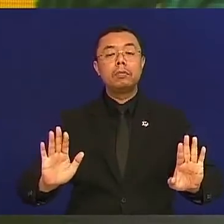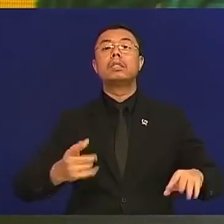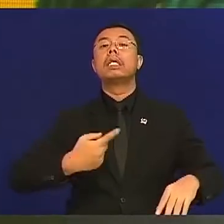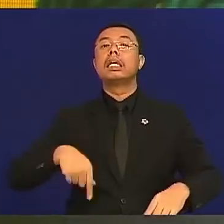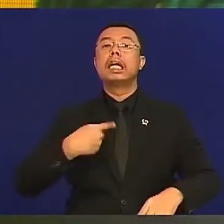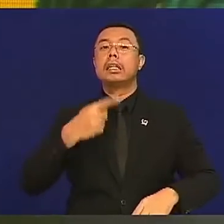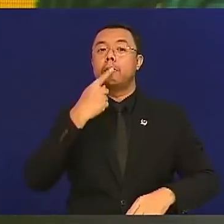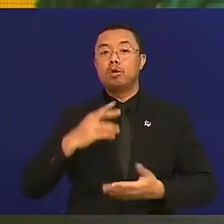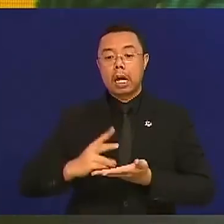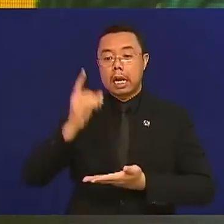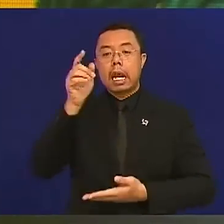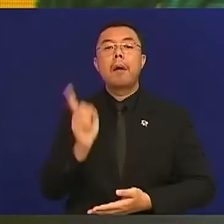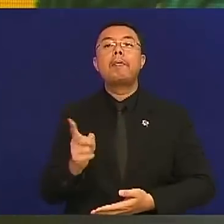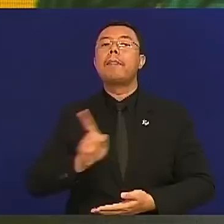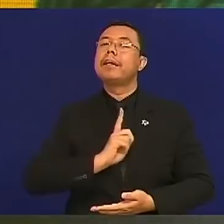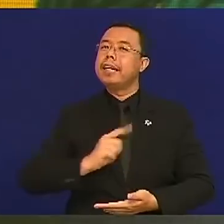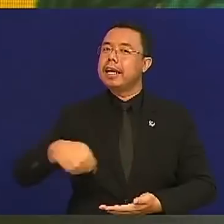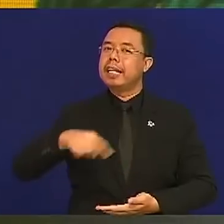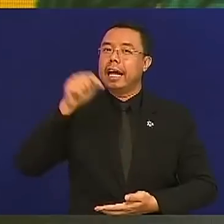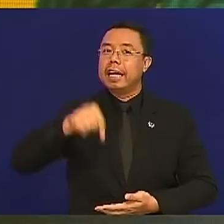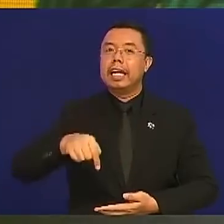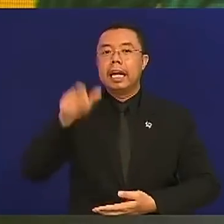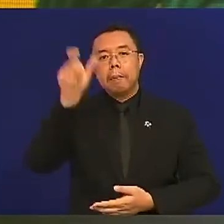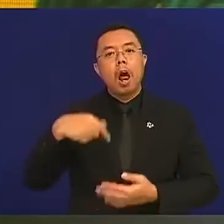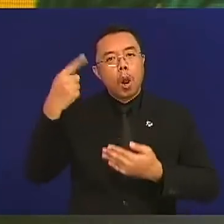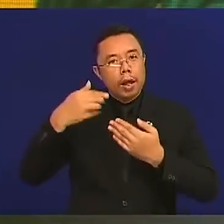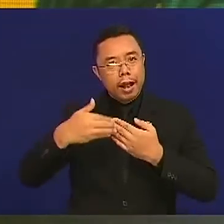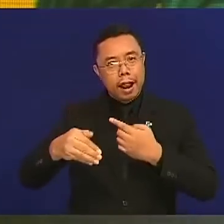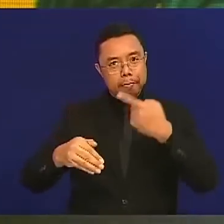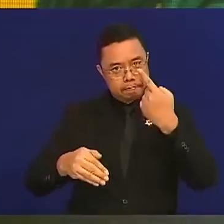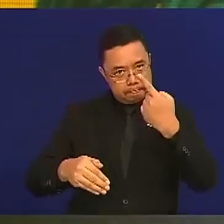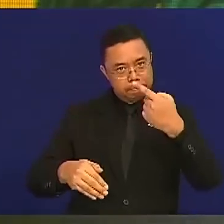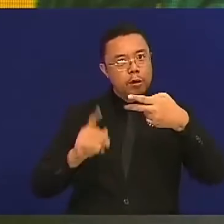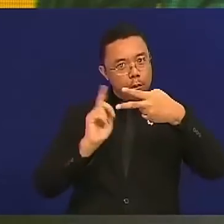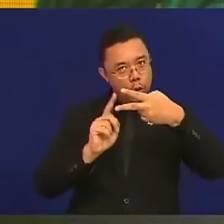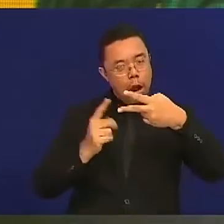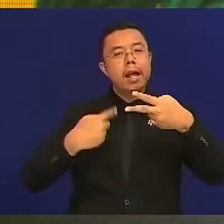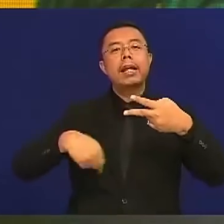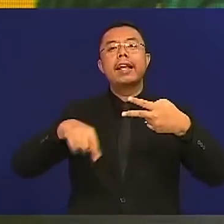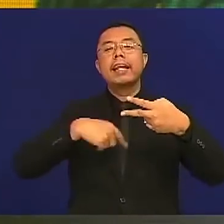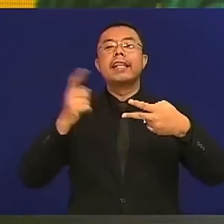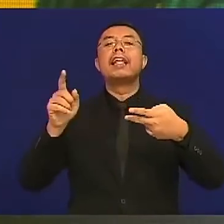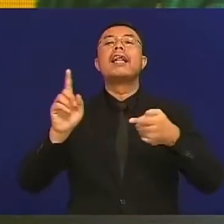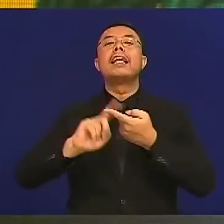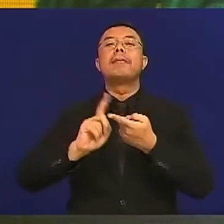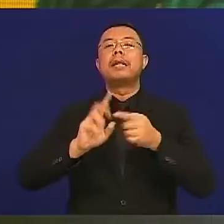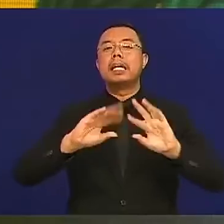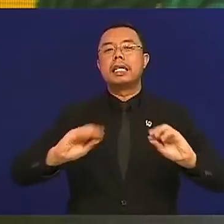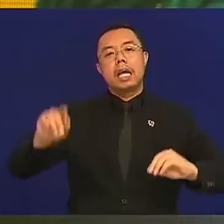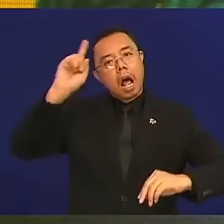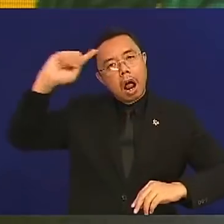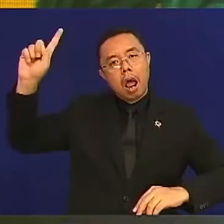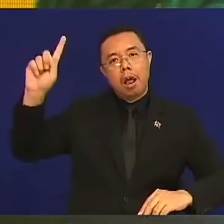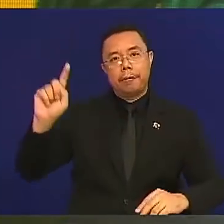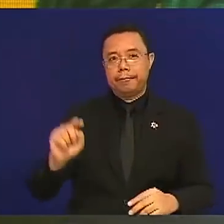Kita bernilai karena diri kita ini adalah makhluk kekal, satu. Yang kedua, karena kita menjadi kawan sekerja